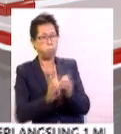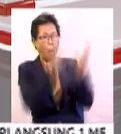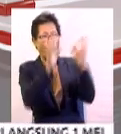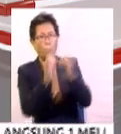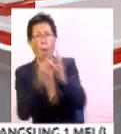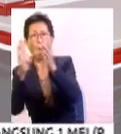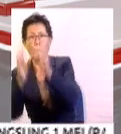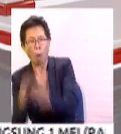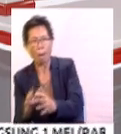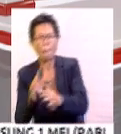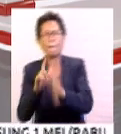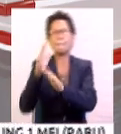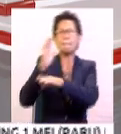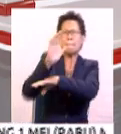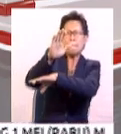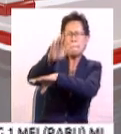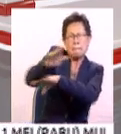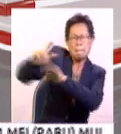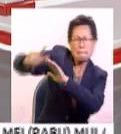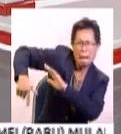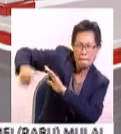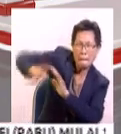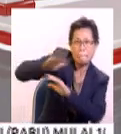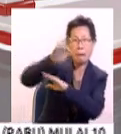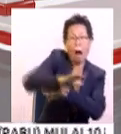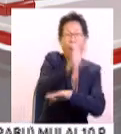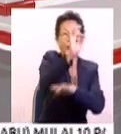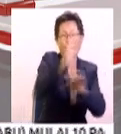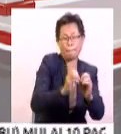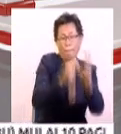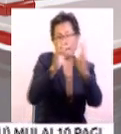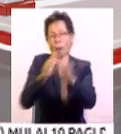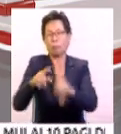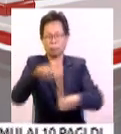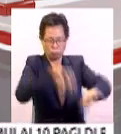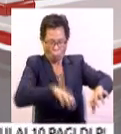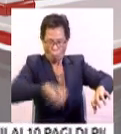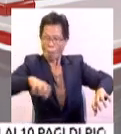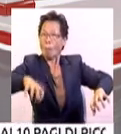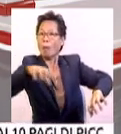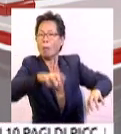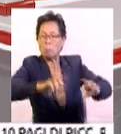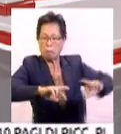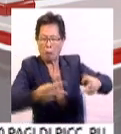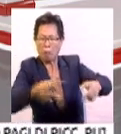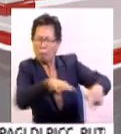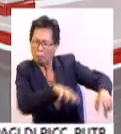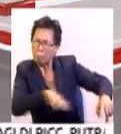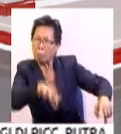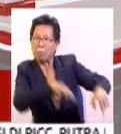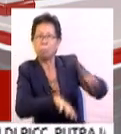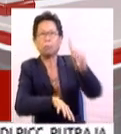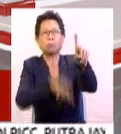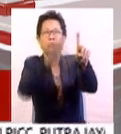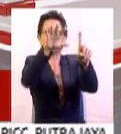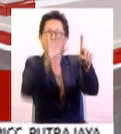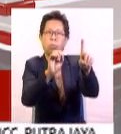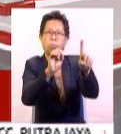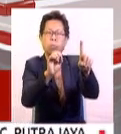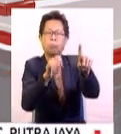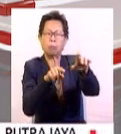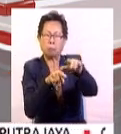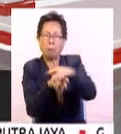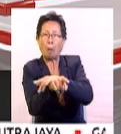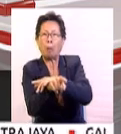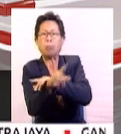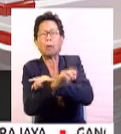bom. Setakat lewat petang tadi, sekurang-kurangnya 8 letupan berlaku di beberapa lokasi menyebabkan sekurang-kurangnya 150 orang